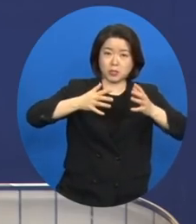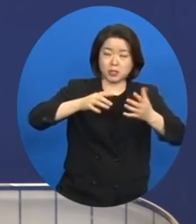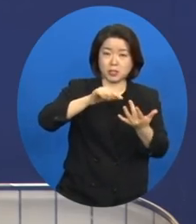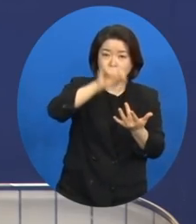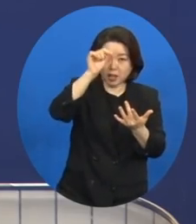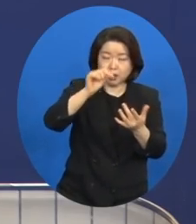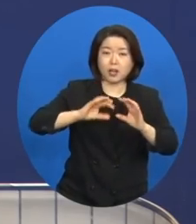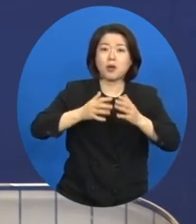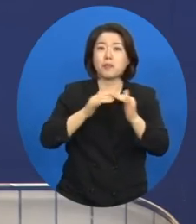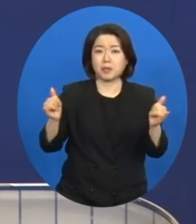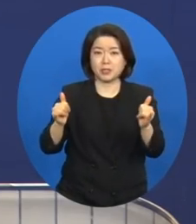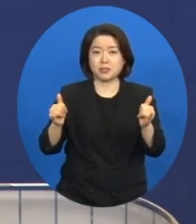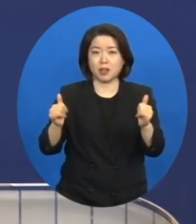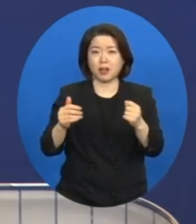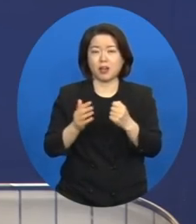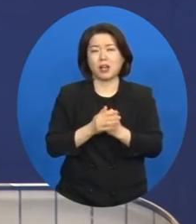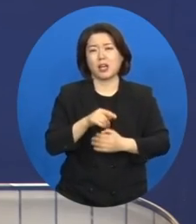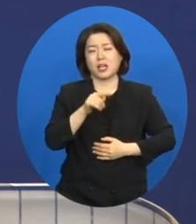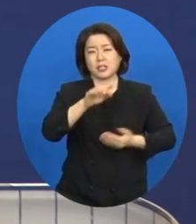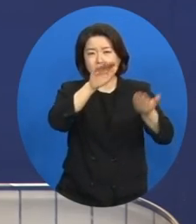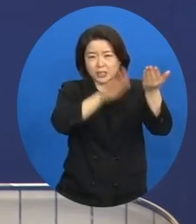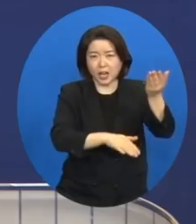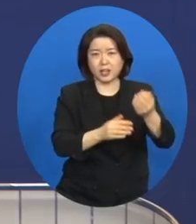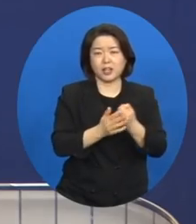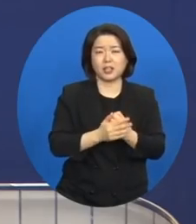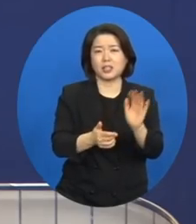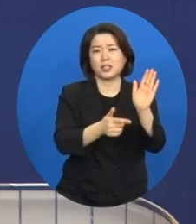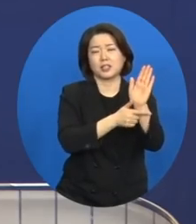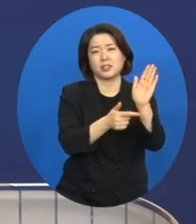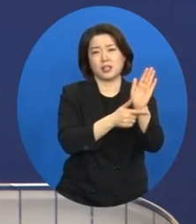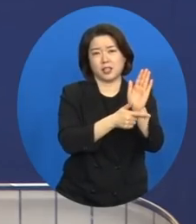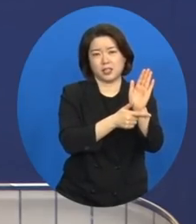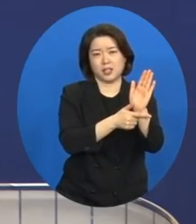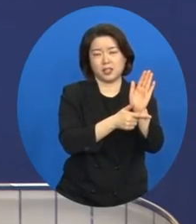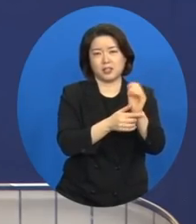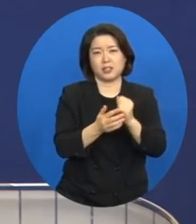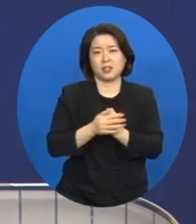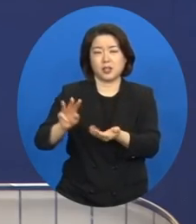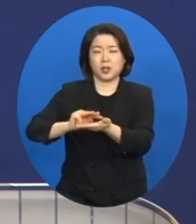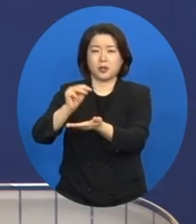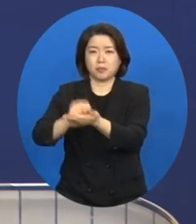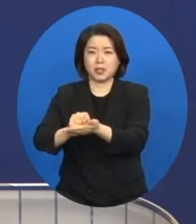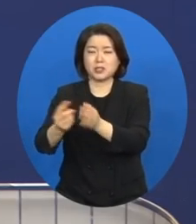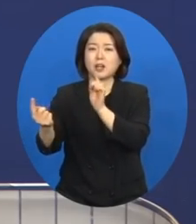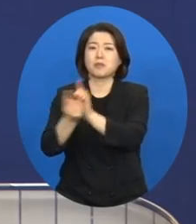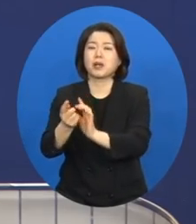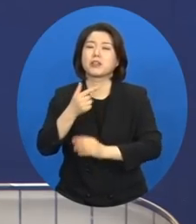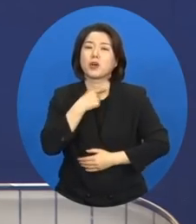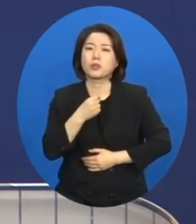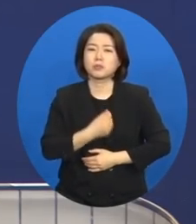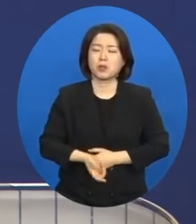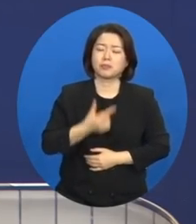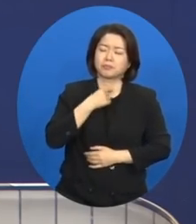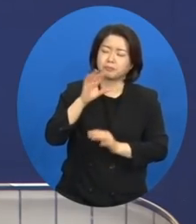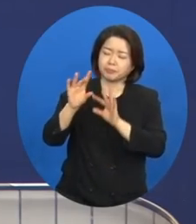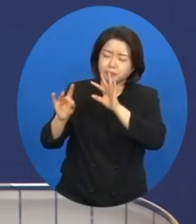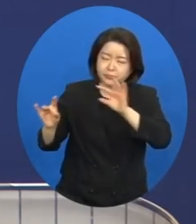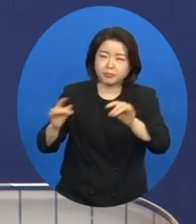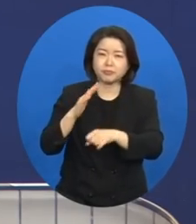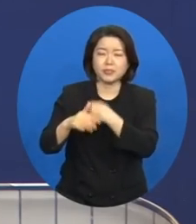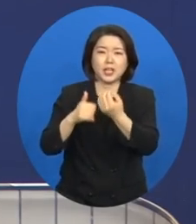무화과의 의미입니다. 그 아래에서 이 나단나엘은 메시아를 만나고 싶습니다. 갈망하면서